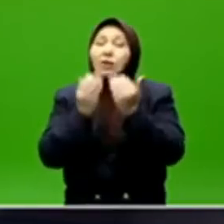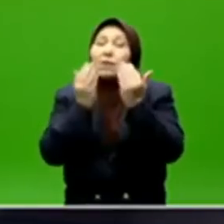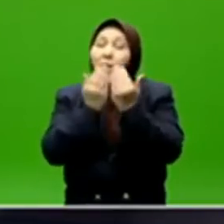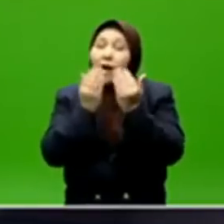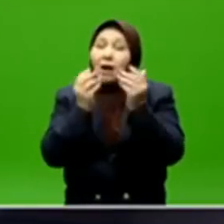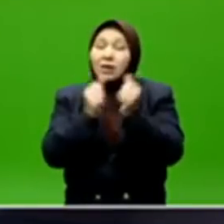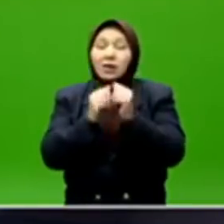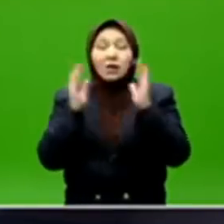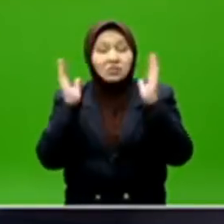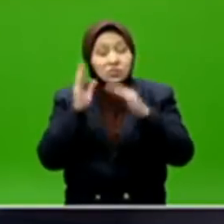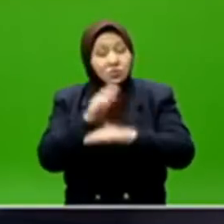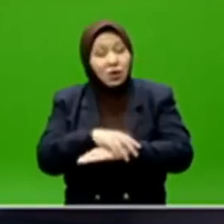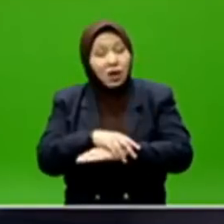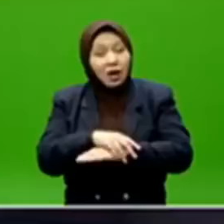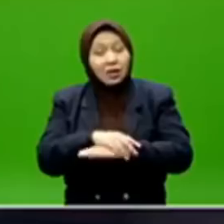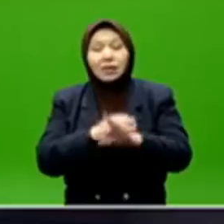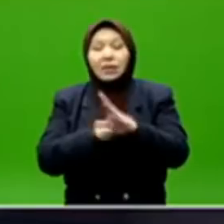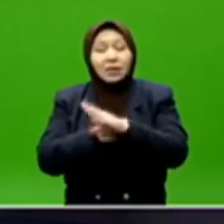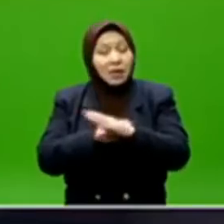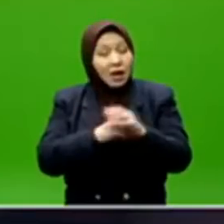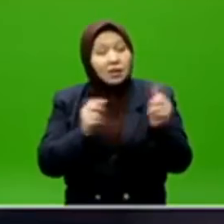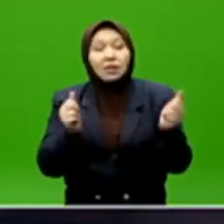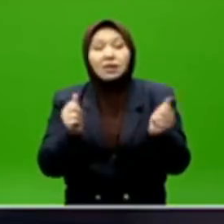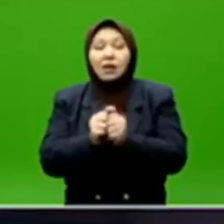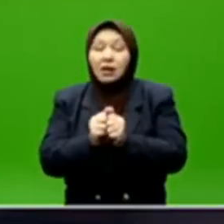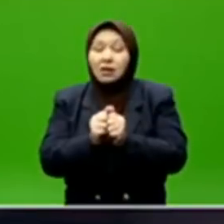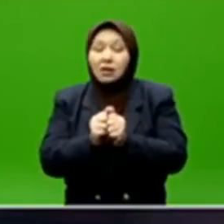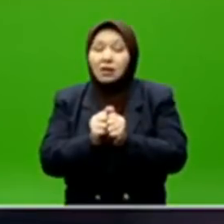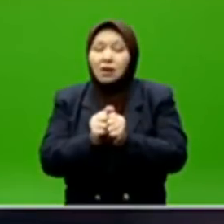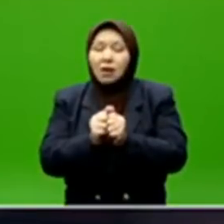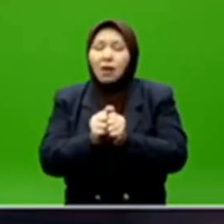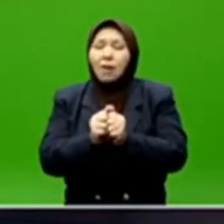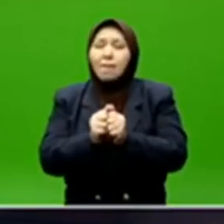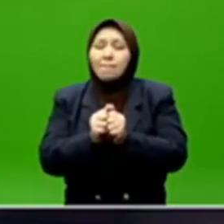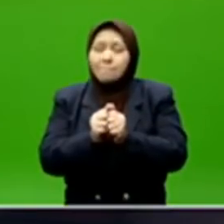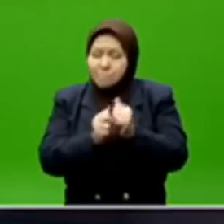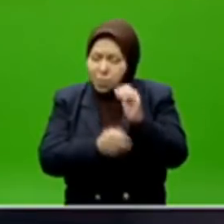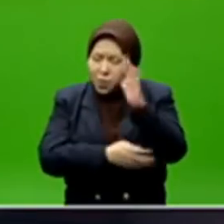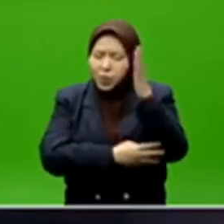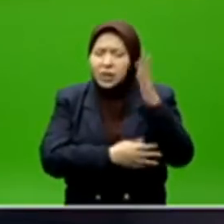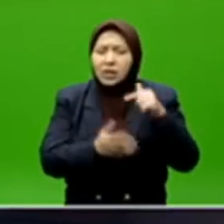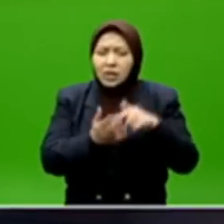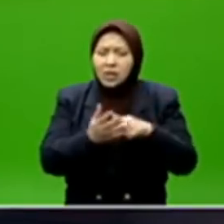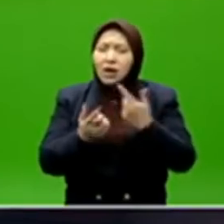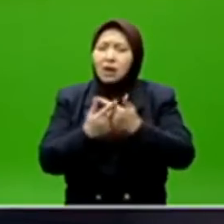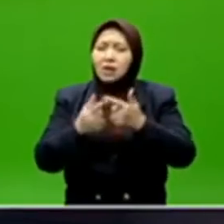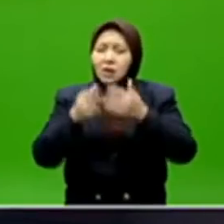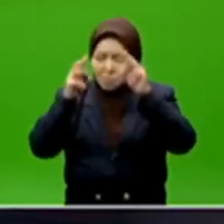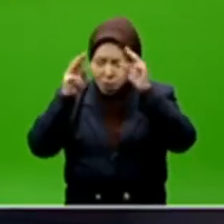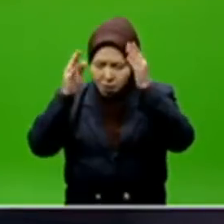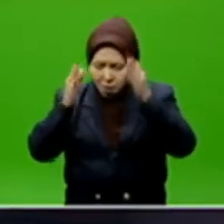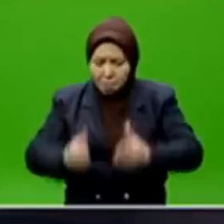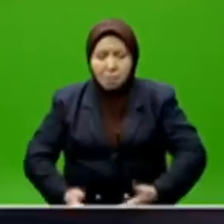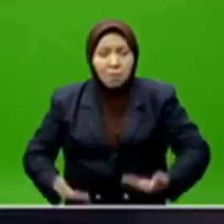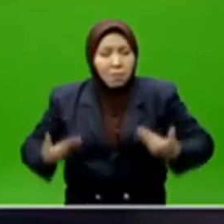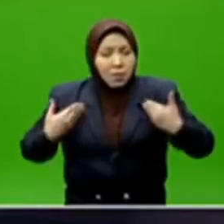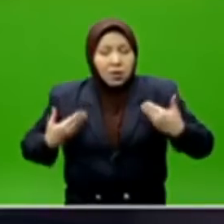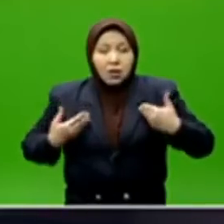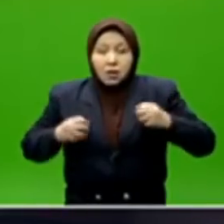dengan solat, dan dengan pohon ini jugalah, ya, daripada susuk tubuh inilah juga yang